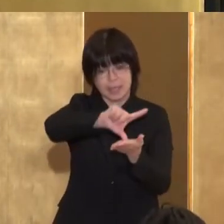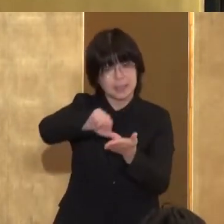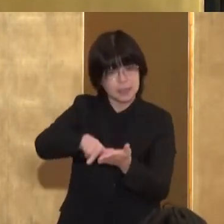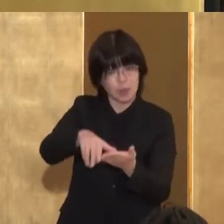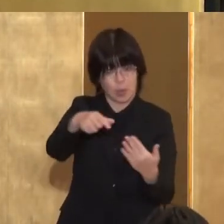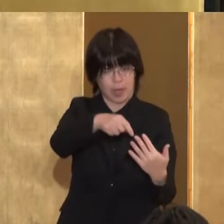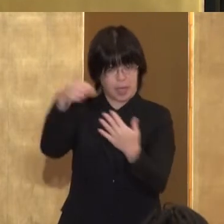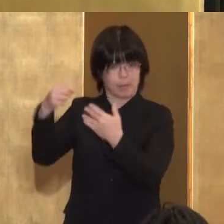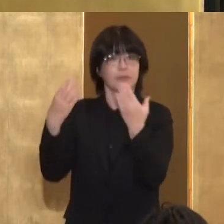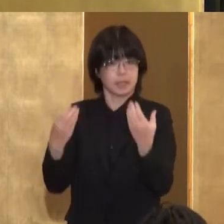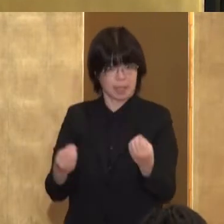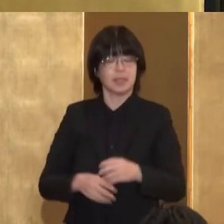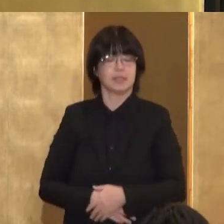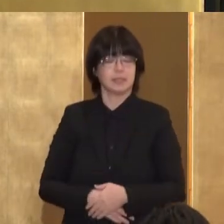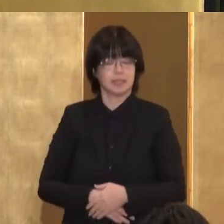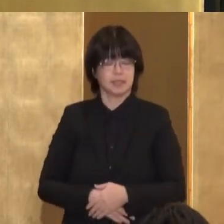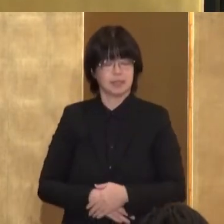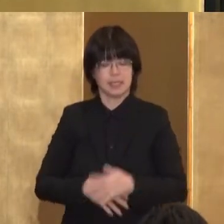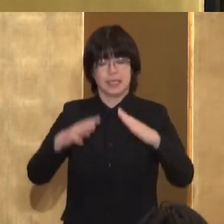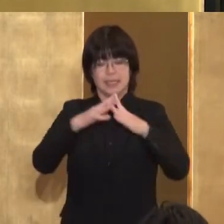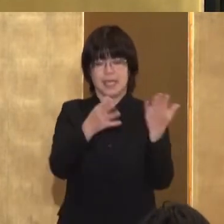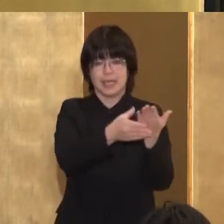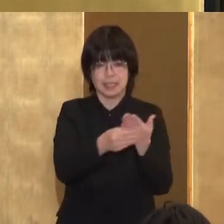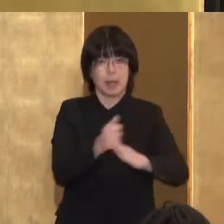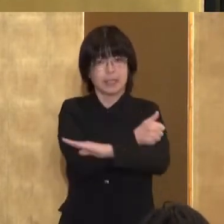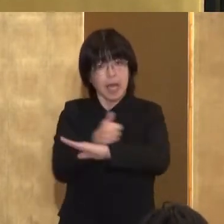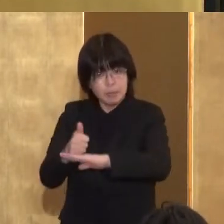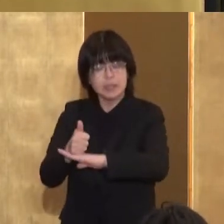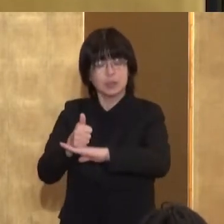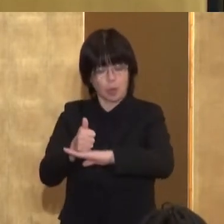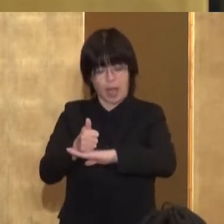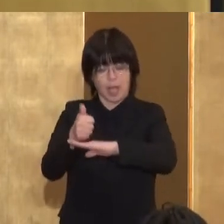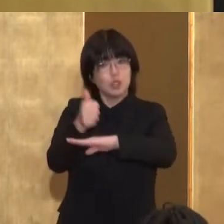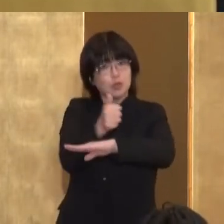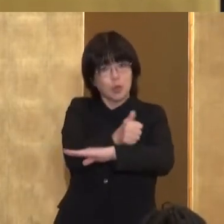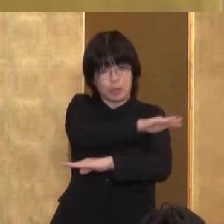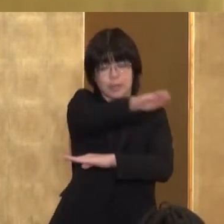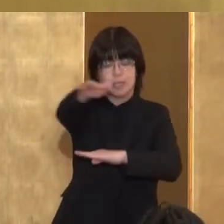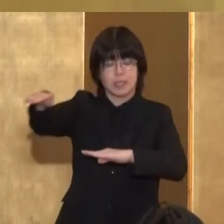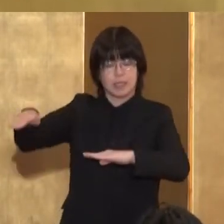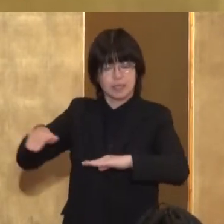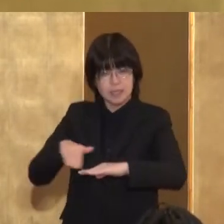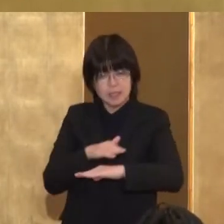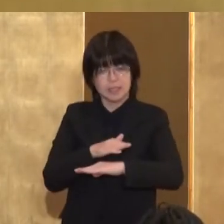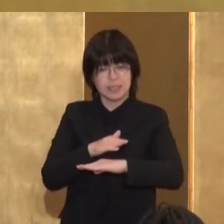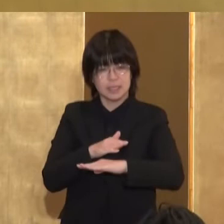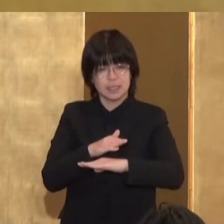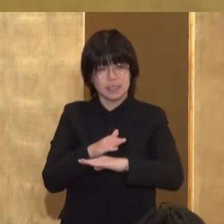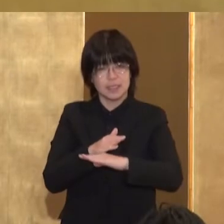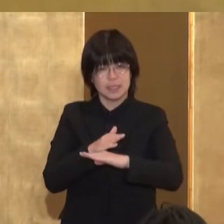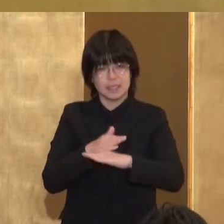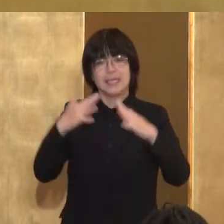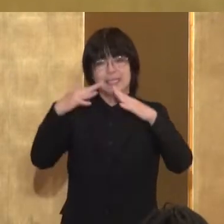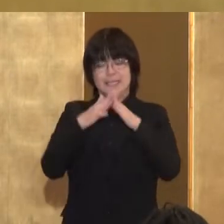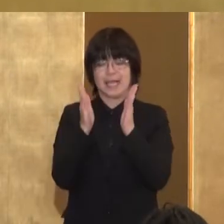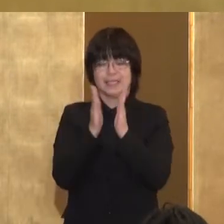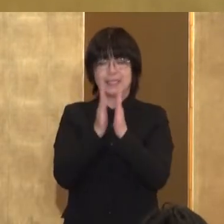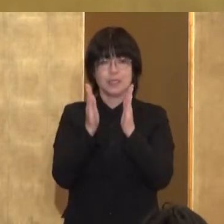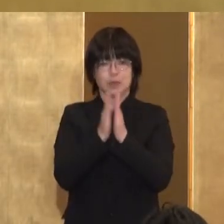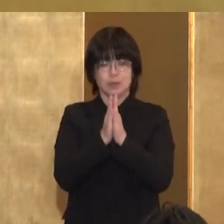。伊勢志摩サミットでは各国首脳の皆様に伊勢神宮のこの凛と